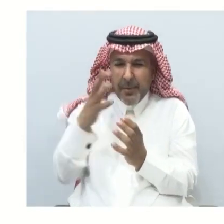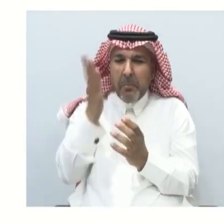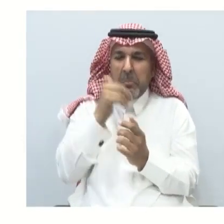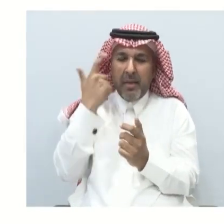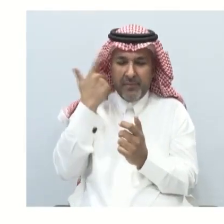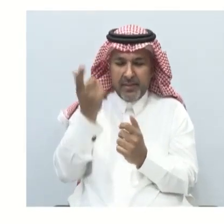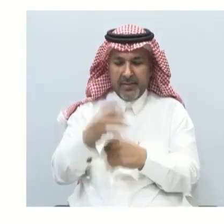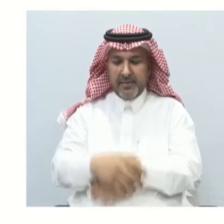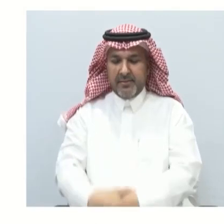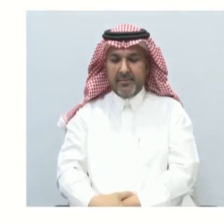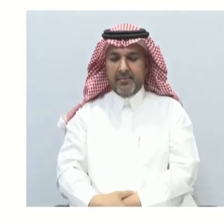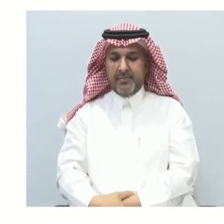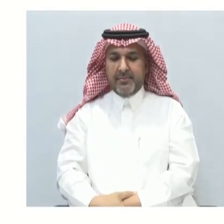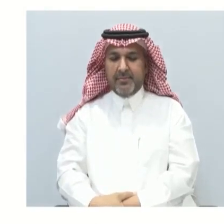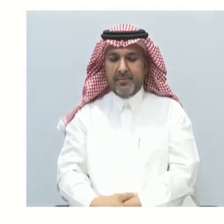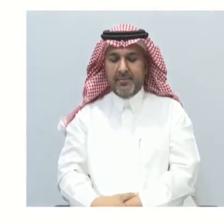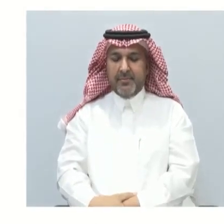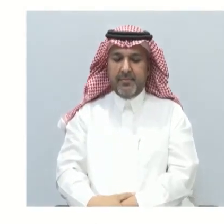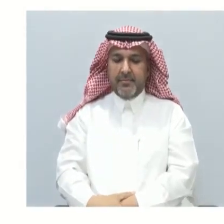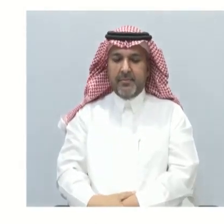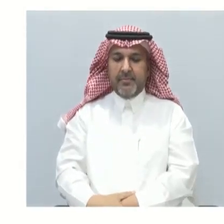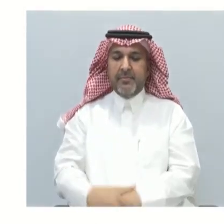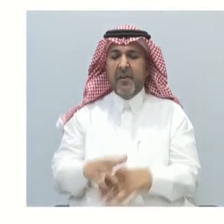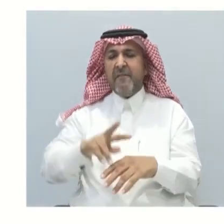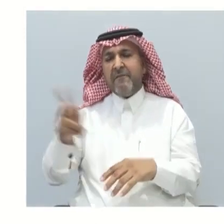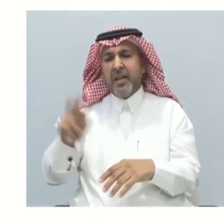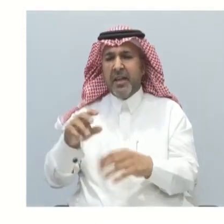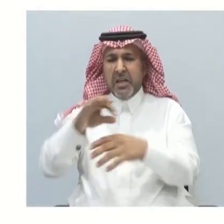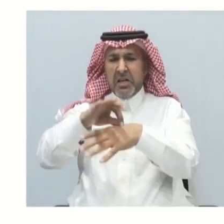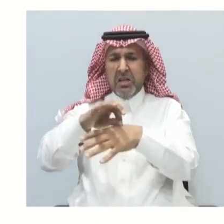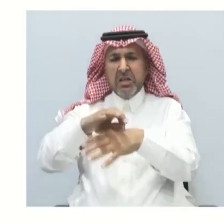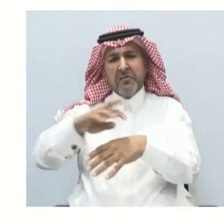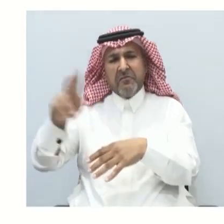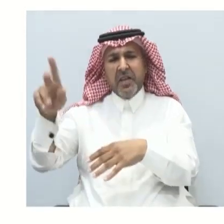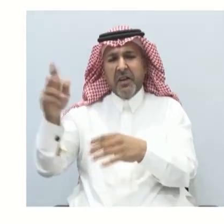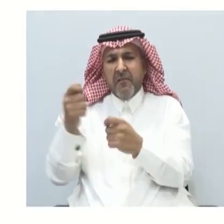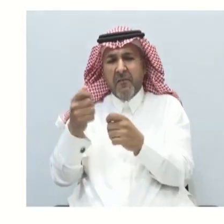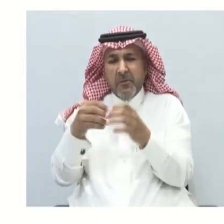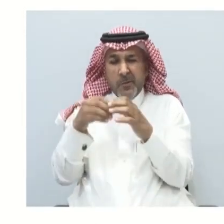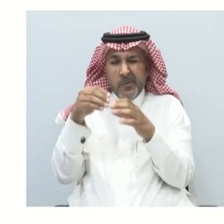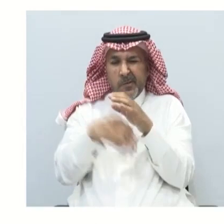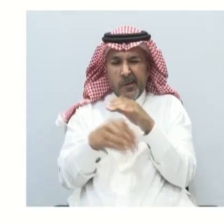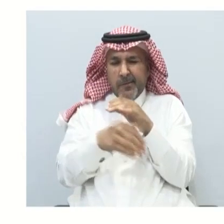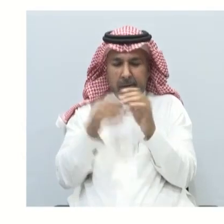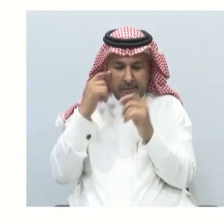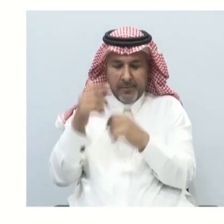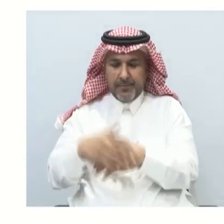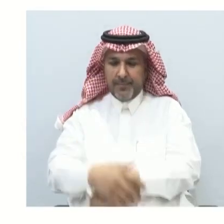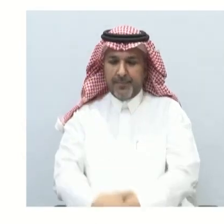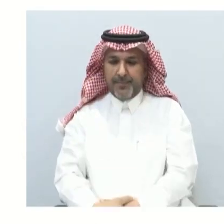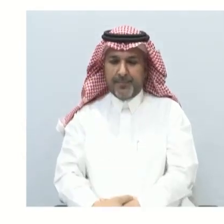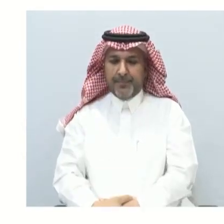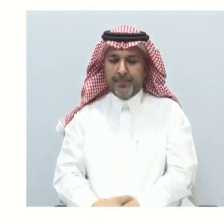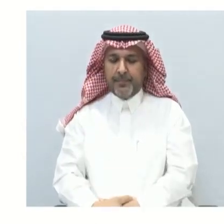وهذا دخل 59 وادخاره 10 فبالتالي الناس تختلف في سلوكها من خلال الصرف المبالغ النقديه